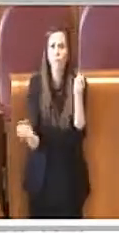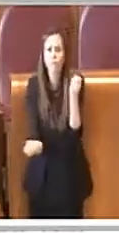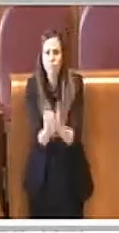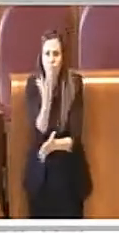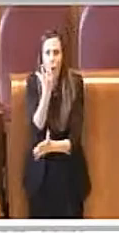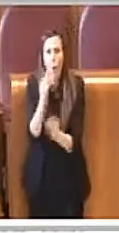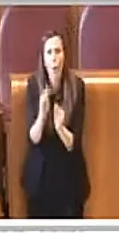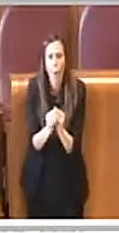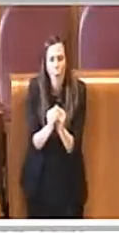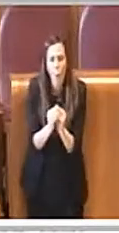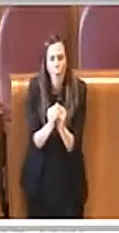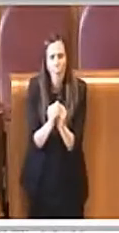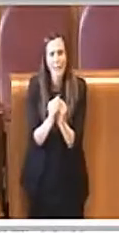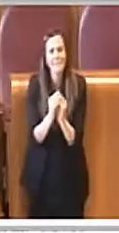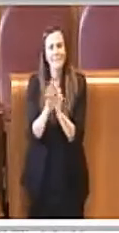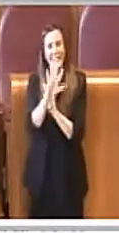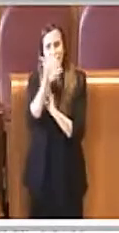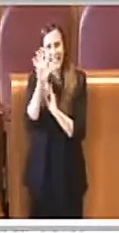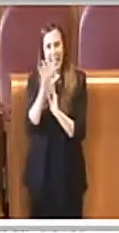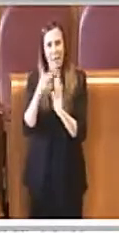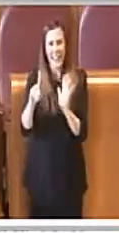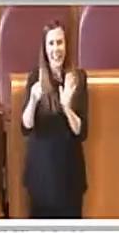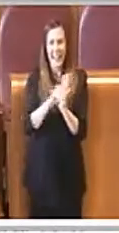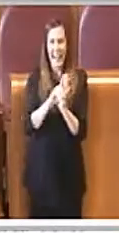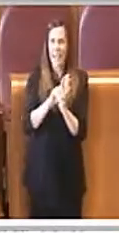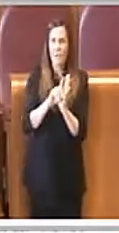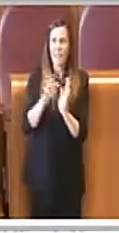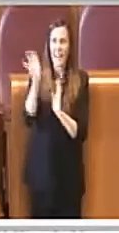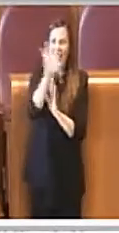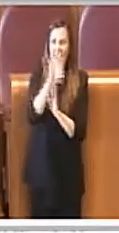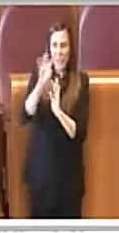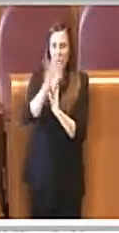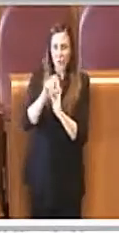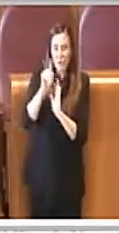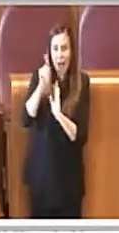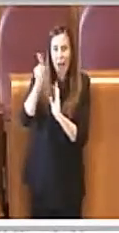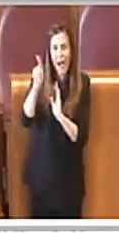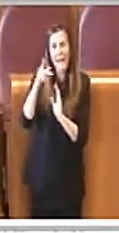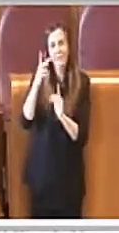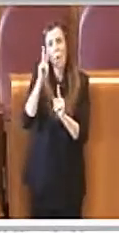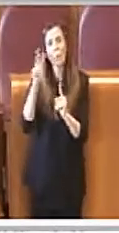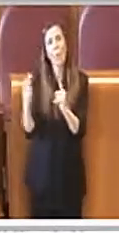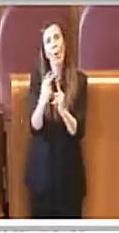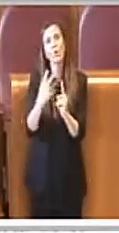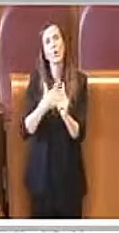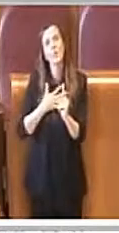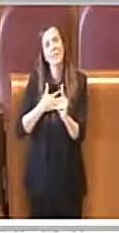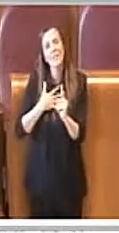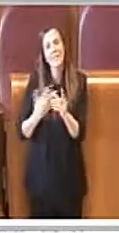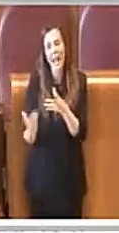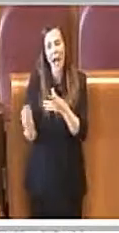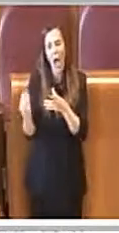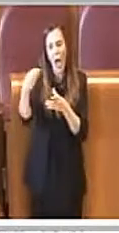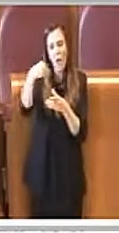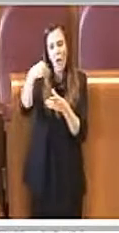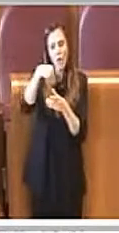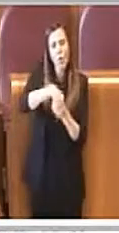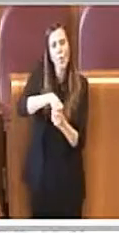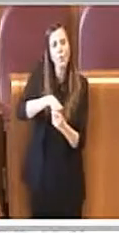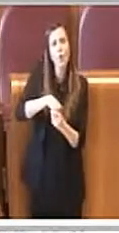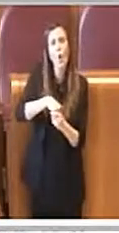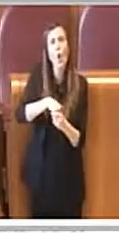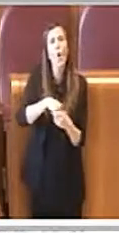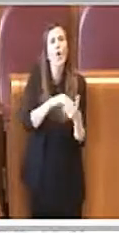per esempio la delibera regionale, a mio modo di vedere, va più nell'ottica dell'inclusione sociale